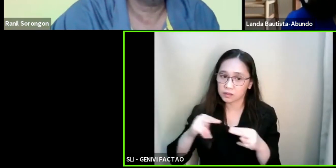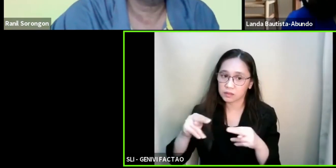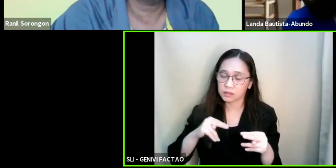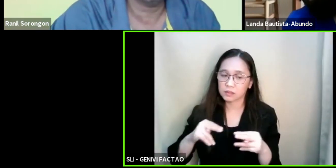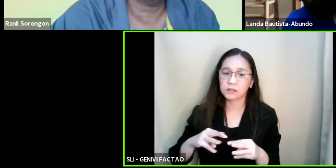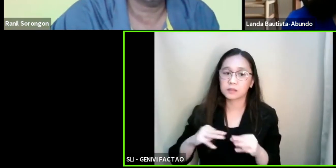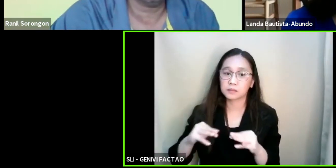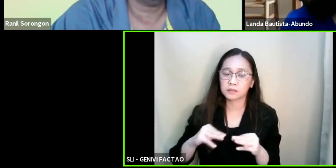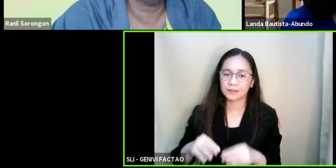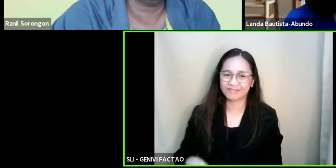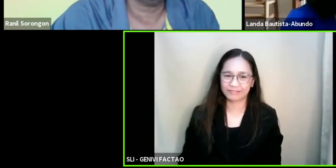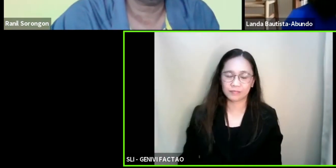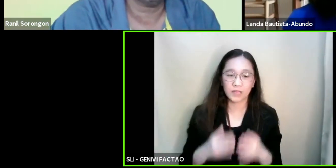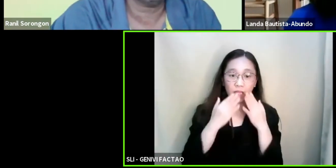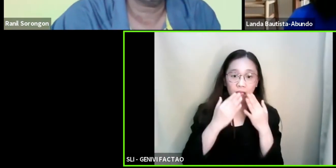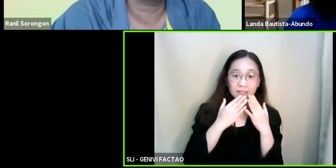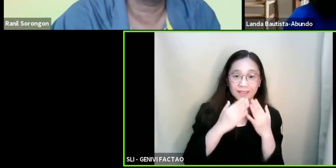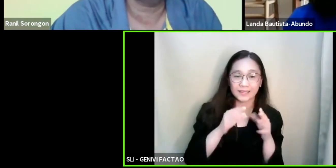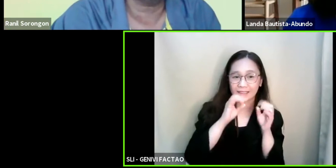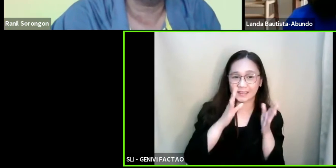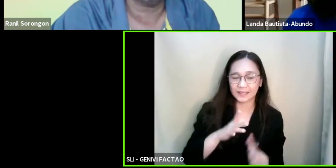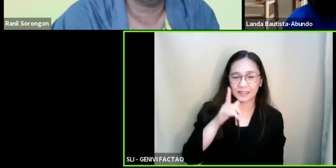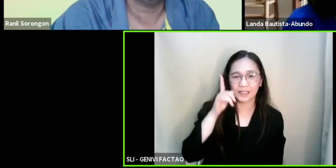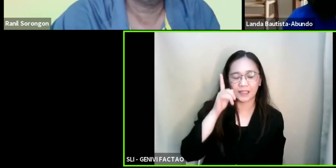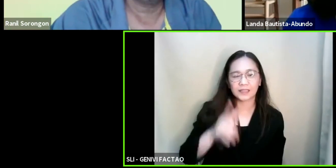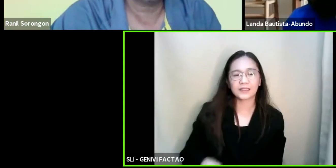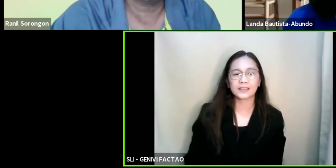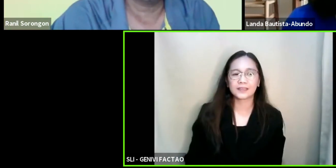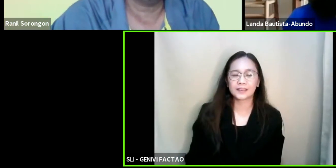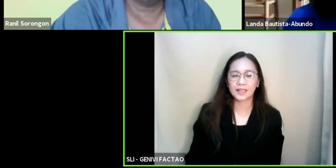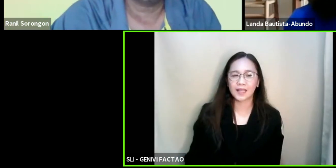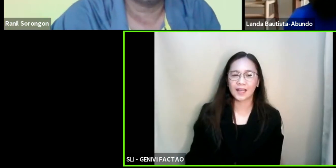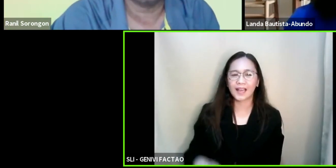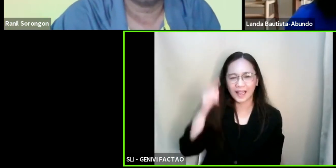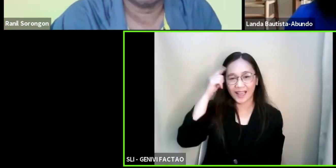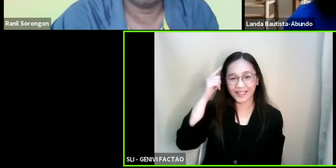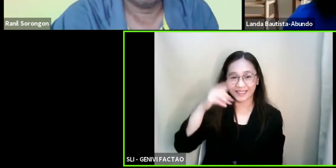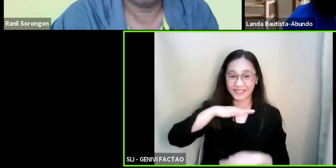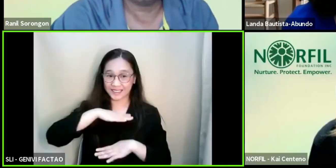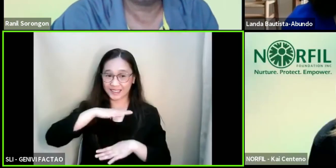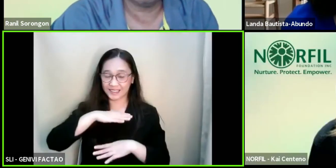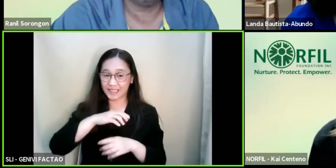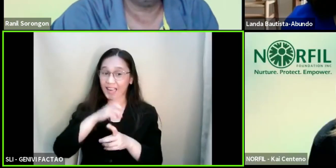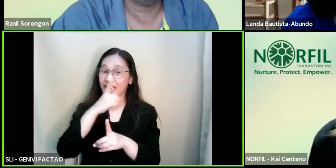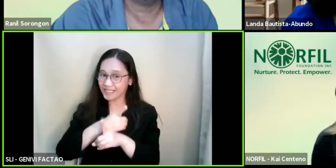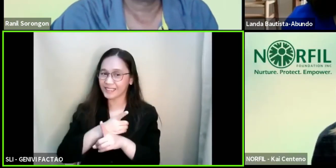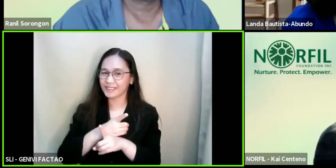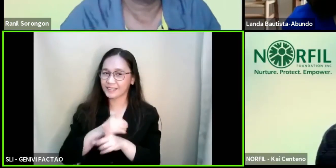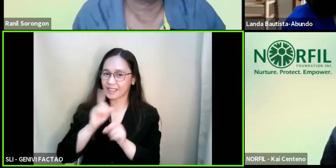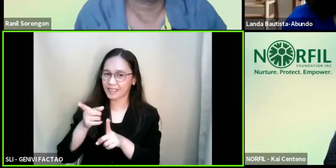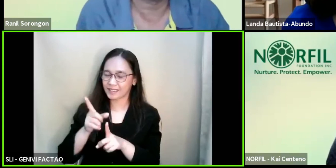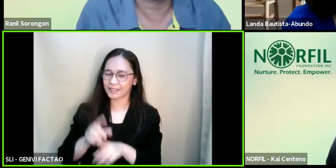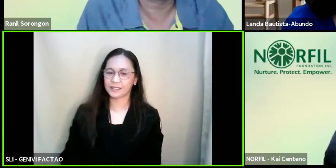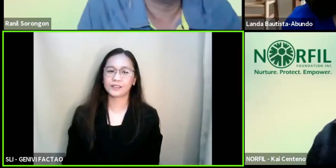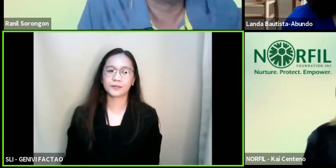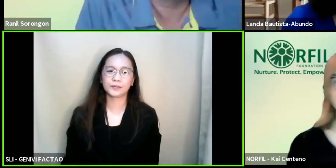Okay, thank you, Teacher Landa. I think sufficient na yung sagot ni Teacher Landa. Okay, Kai?